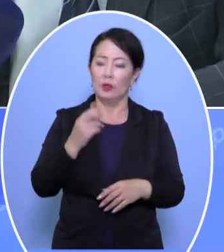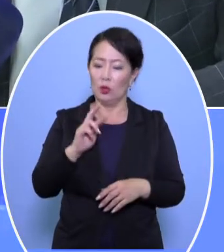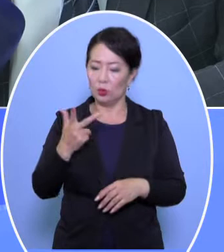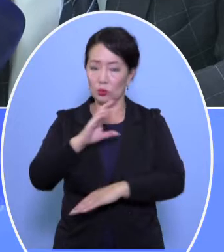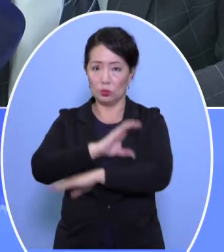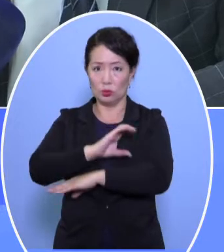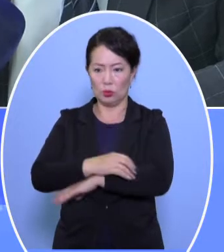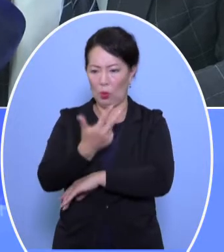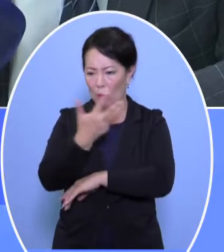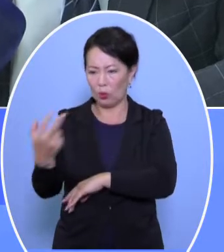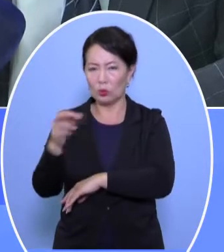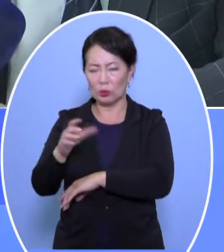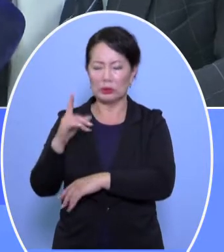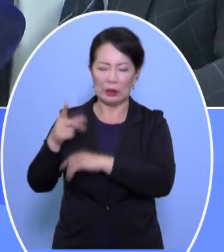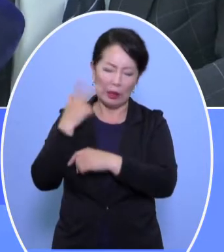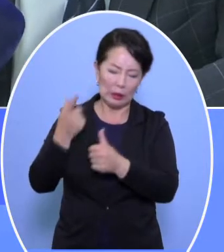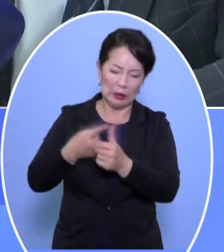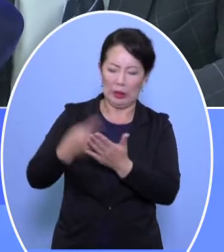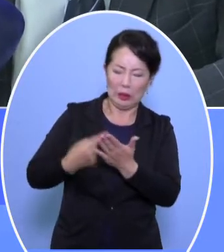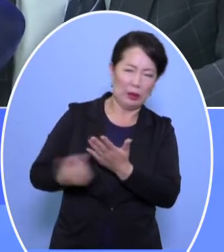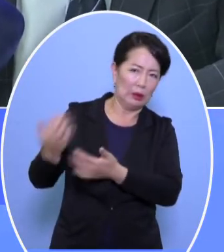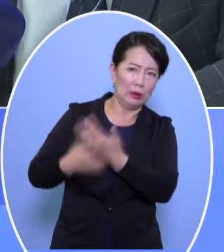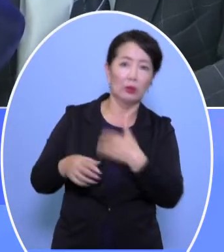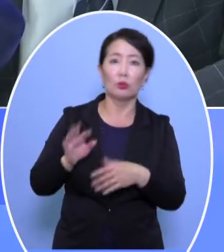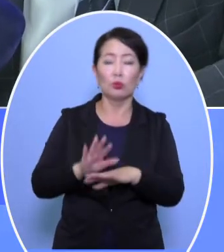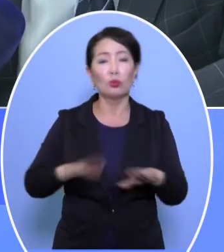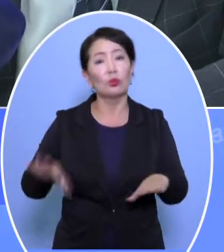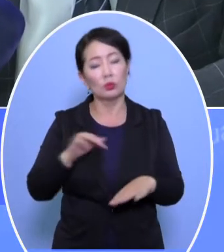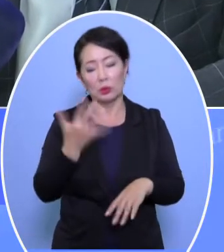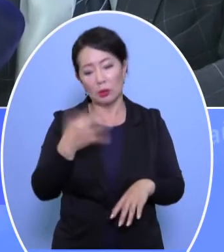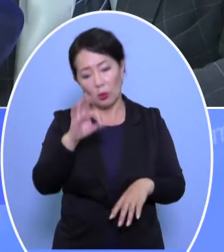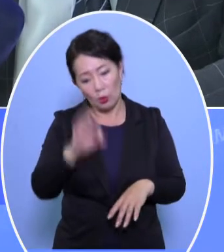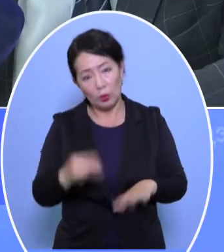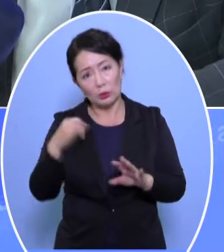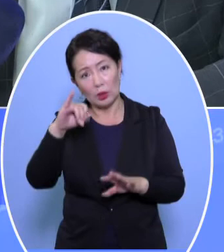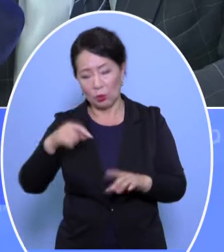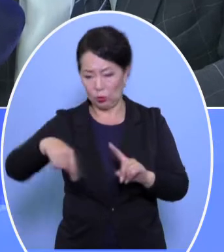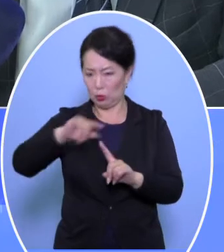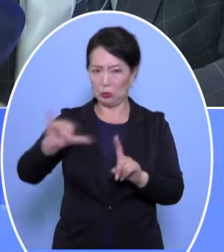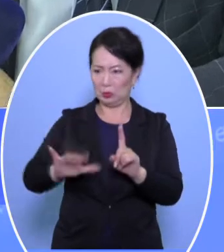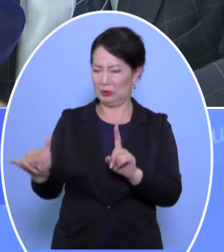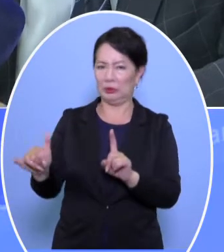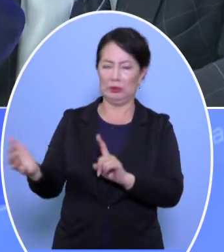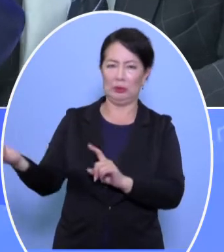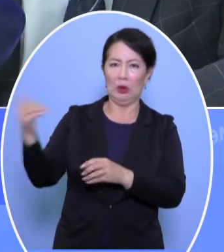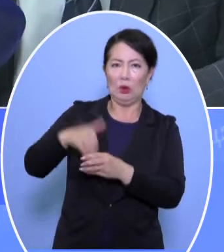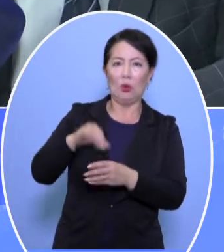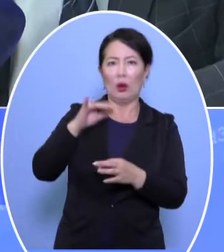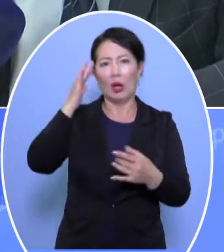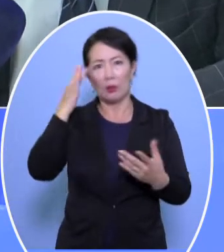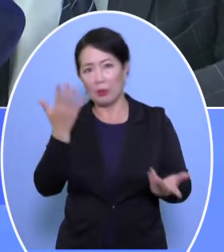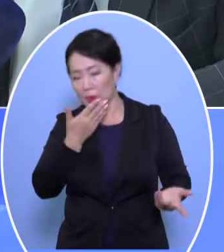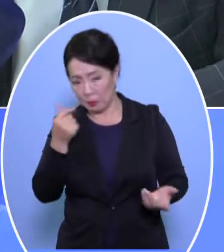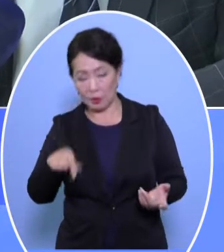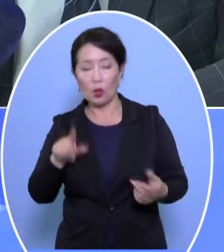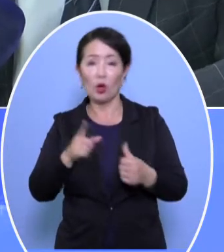А 23 дугаар сургууль 1300 гаруй хүүхэд жил болгон бүртгэдэг. Тэгээд нийт хүүхдийнх нь 50-аас 60% нь одоо тойргийн бус хүүхдүүд эсвэлээс